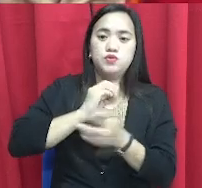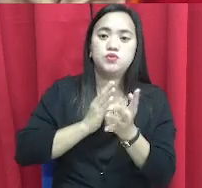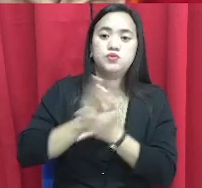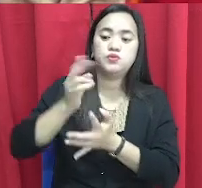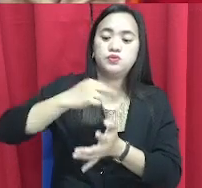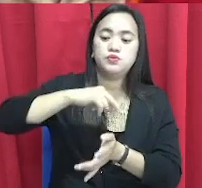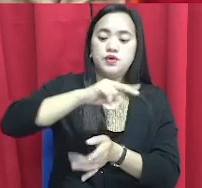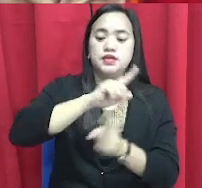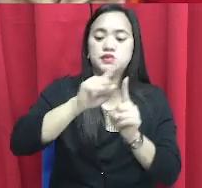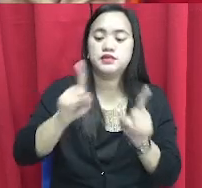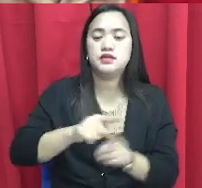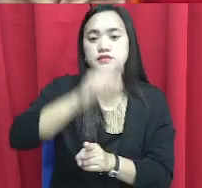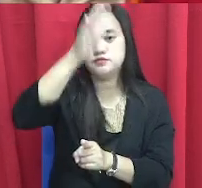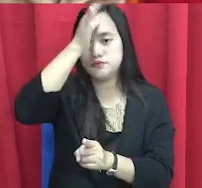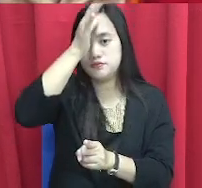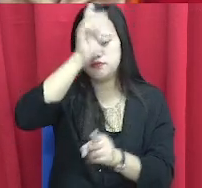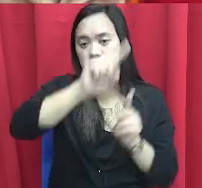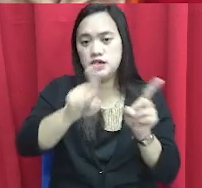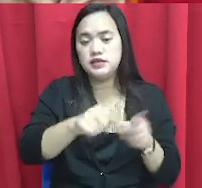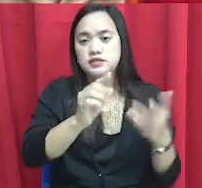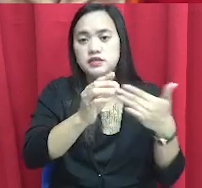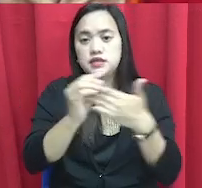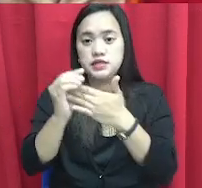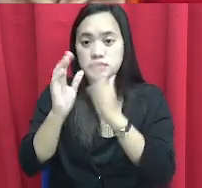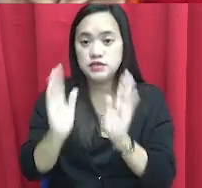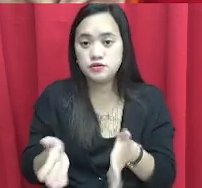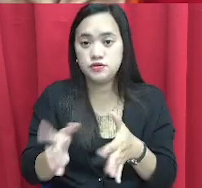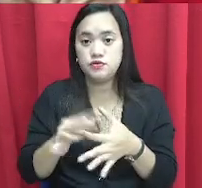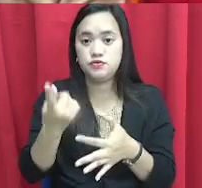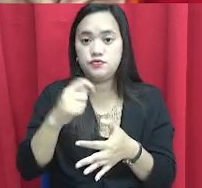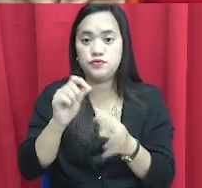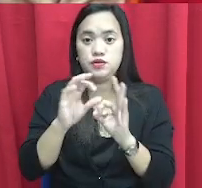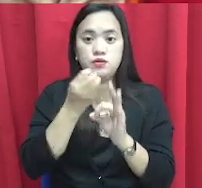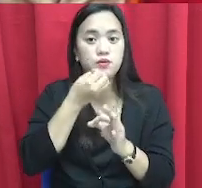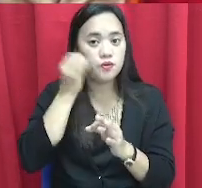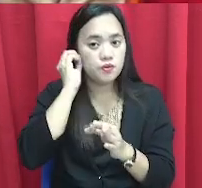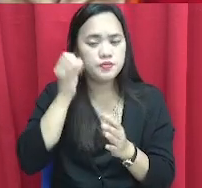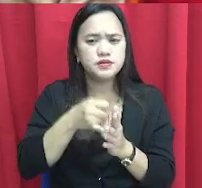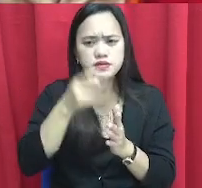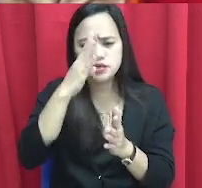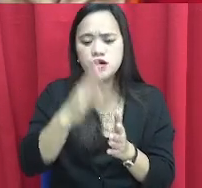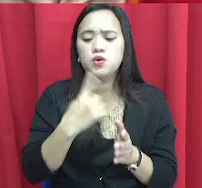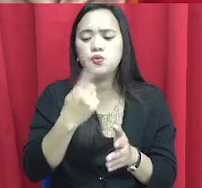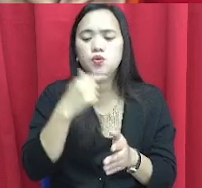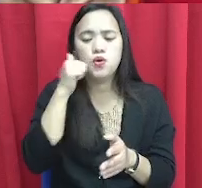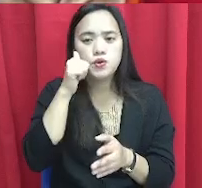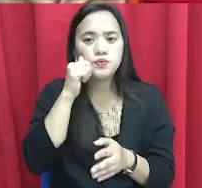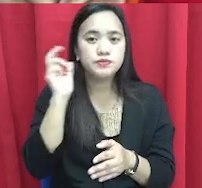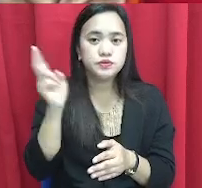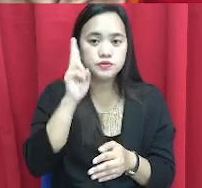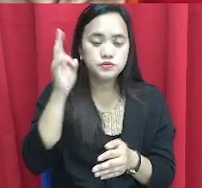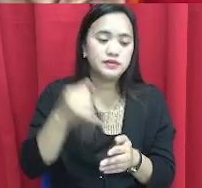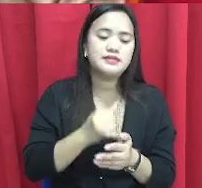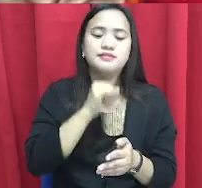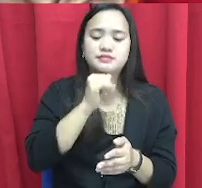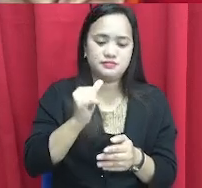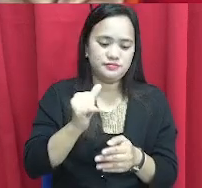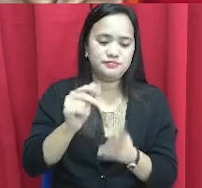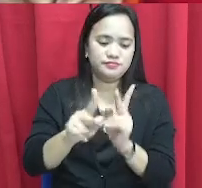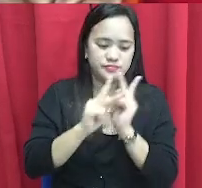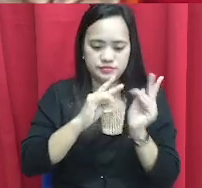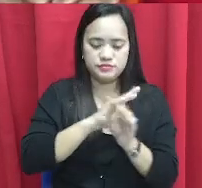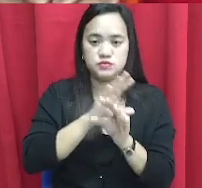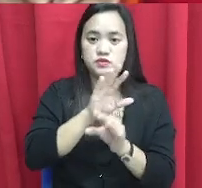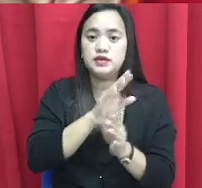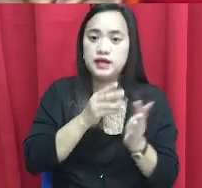bilang father bilang leader of the home ikaw ang gagamitin ng Diyos hindi mapapangalagaan ng Diyos directly ang